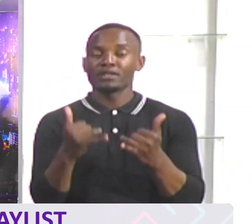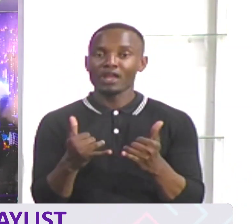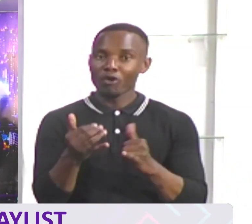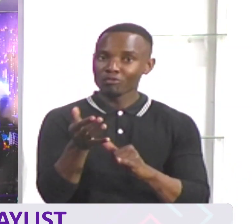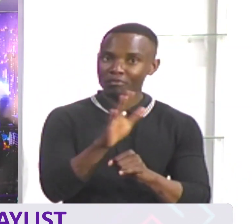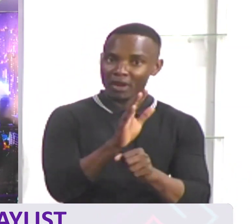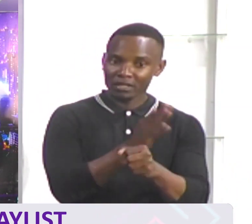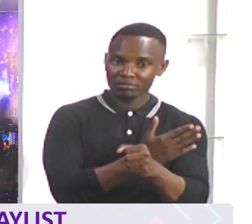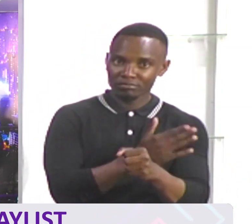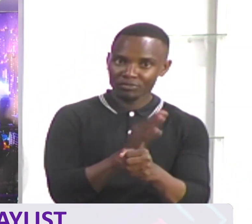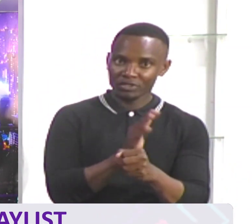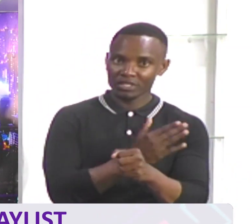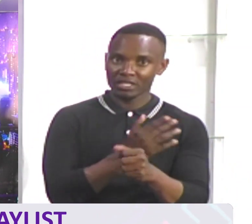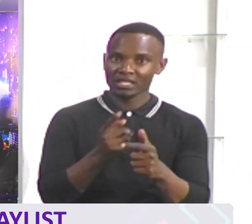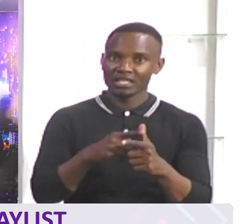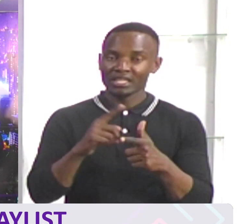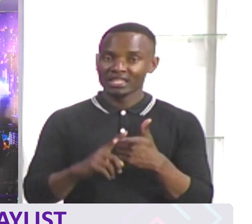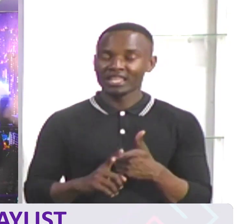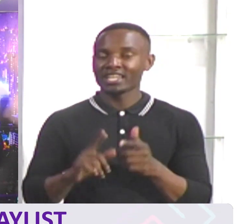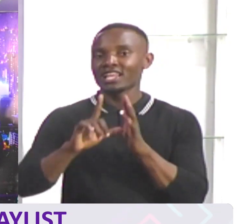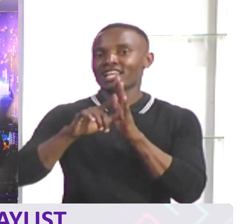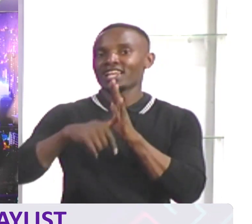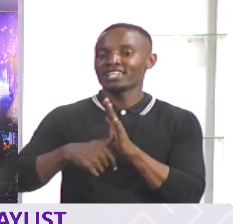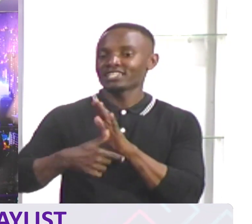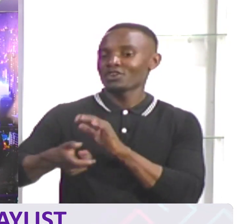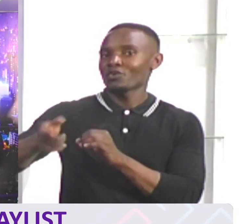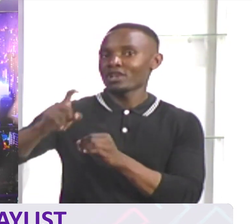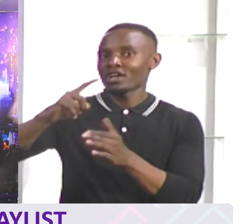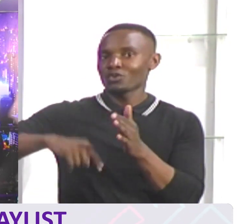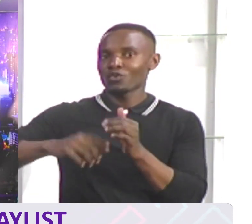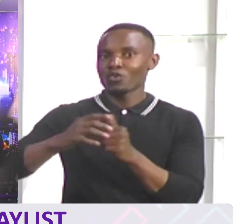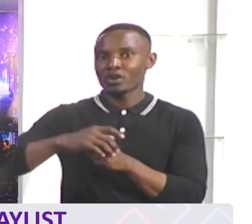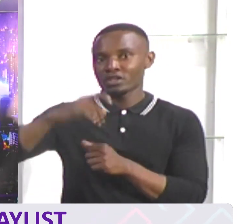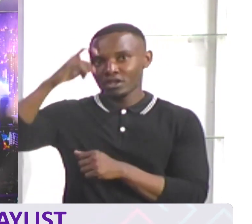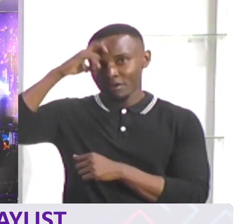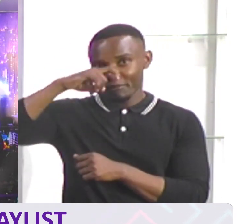turudi masaa yake turudi kumwaga some nuggets of wisdom. Tukishapunga hewa venye nafaa. Au sio?